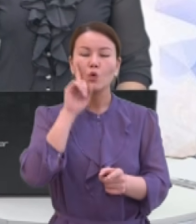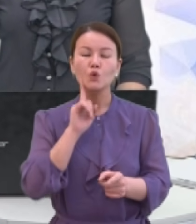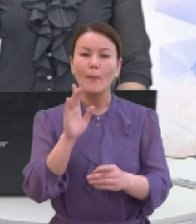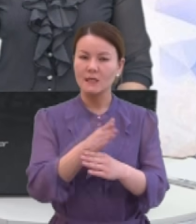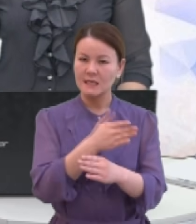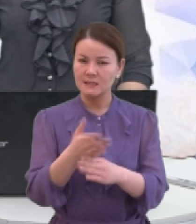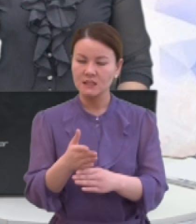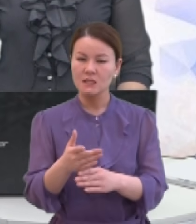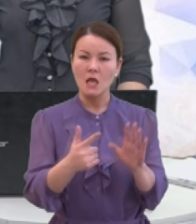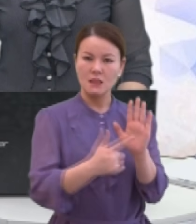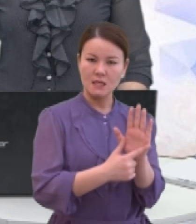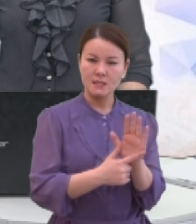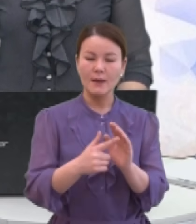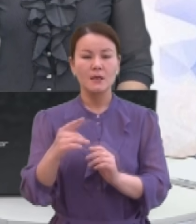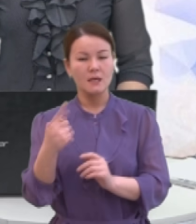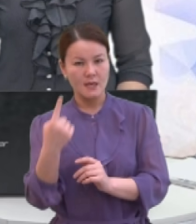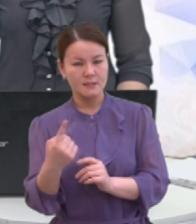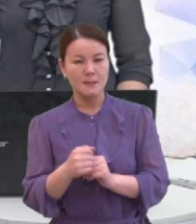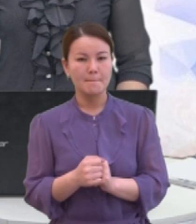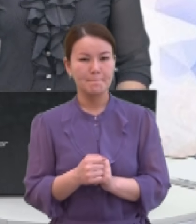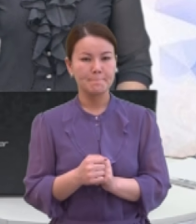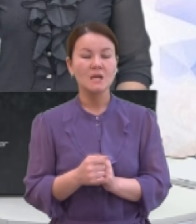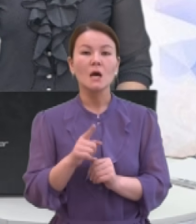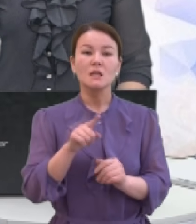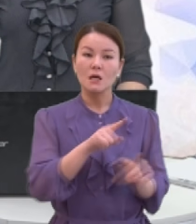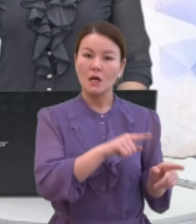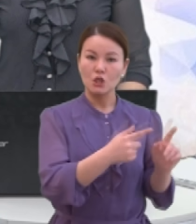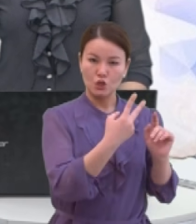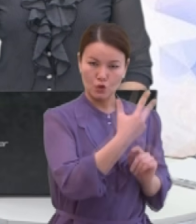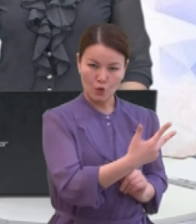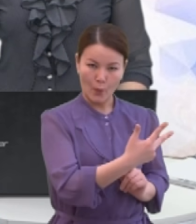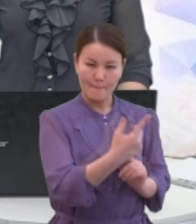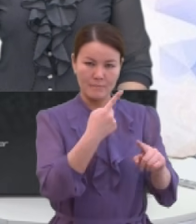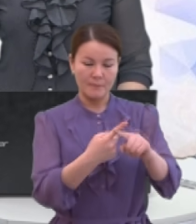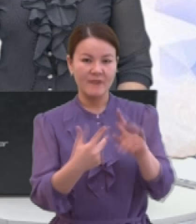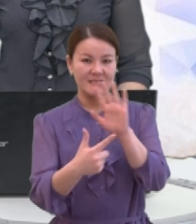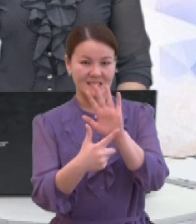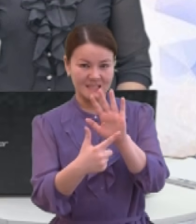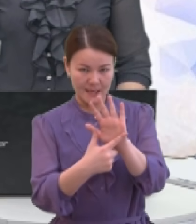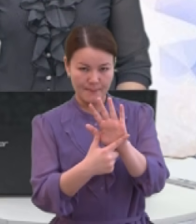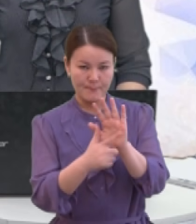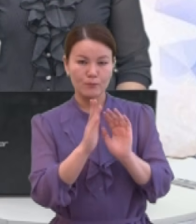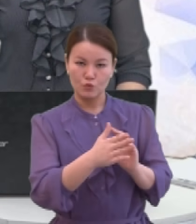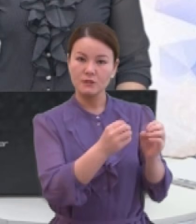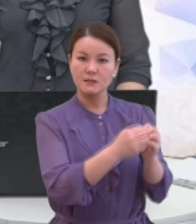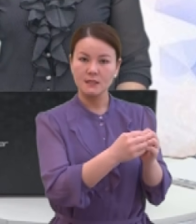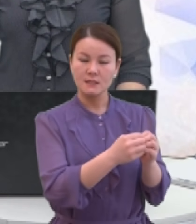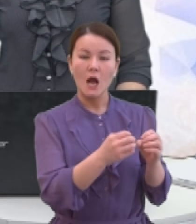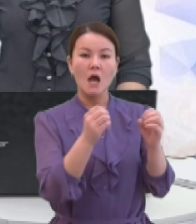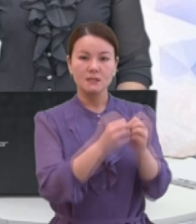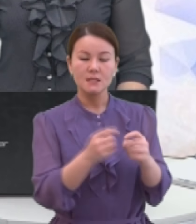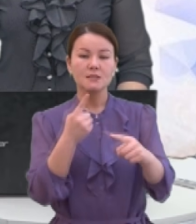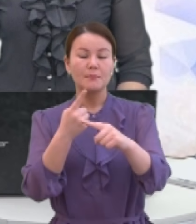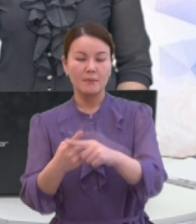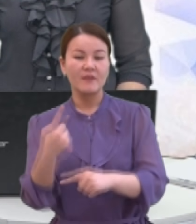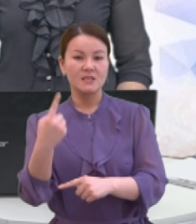на 7 и 1 так как трём прибавить 7 получится 10 10 прибавить